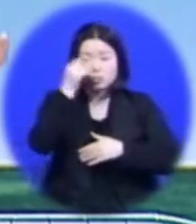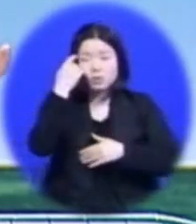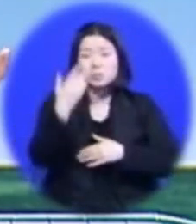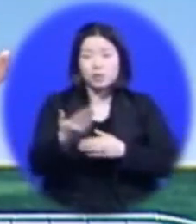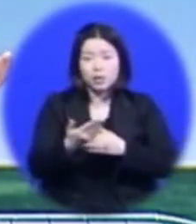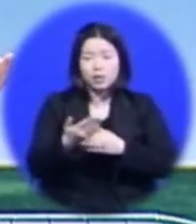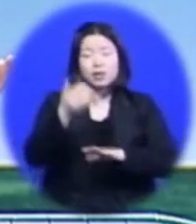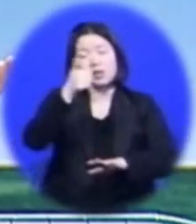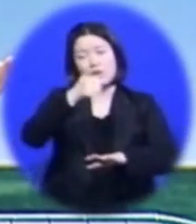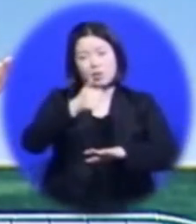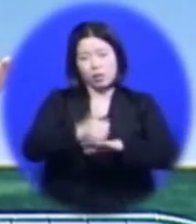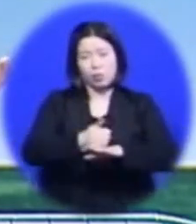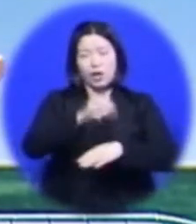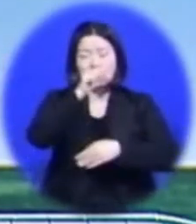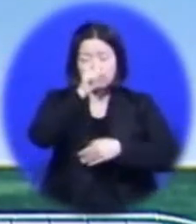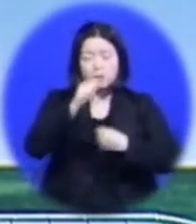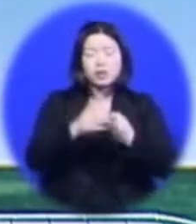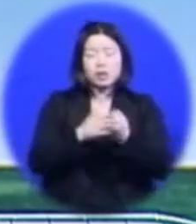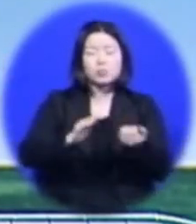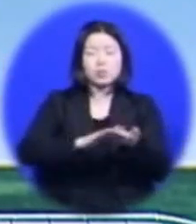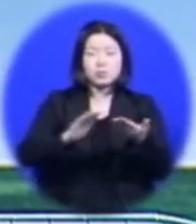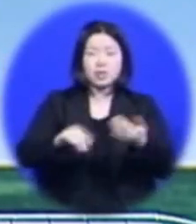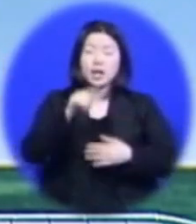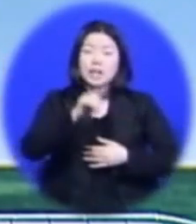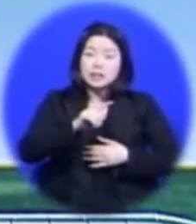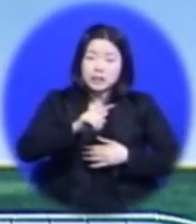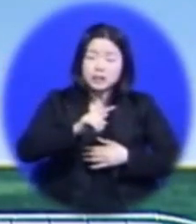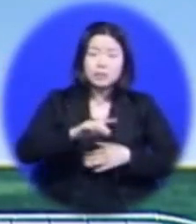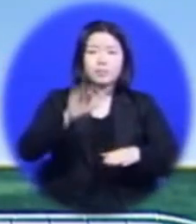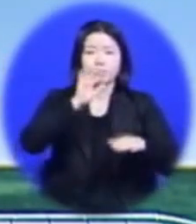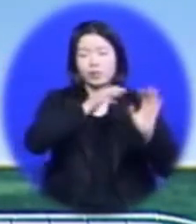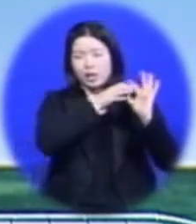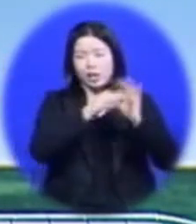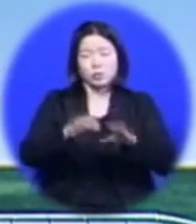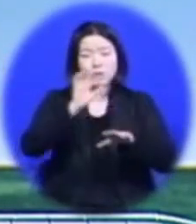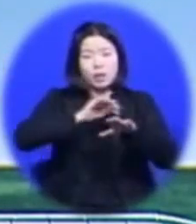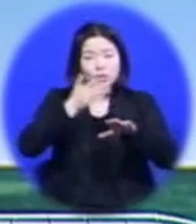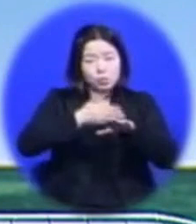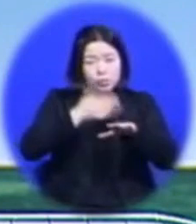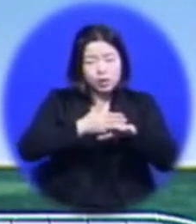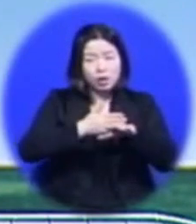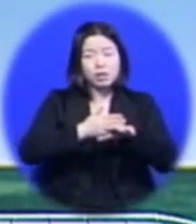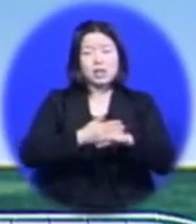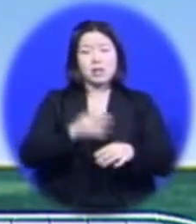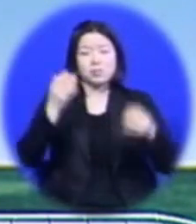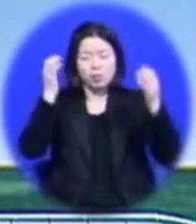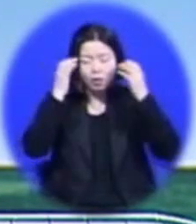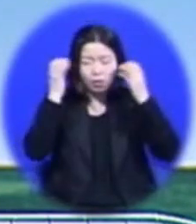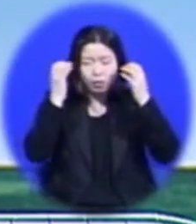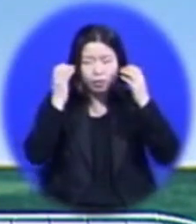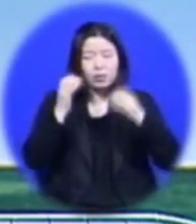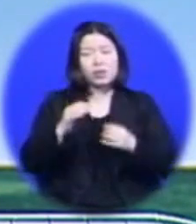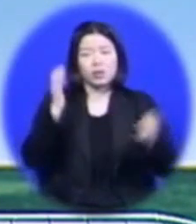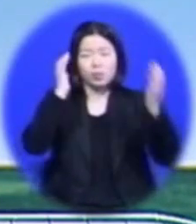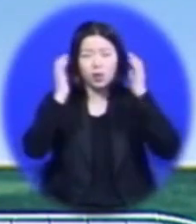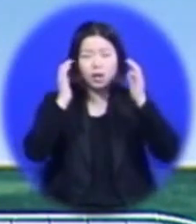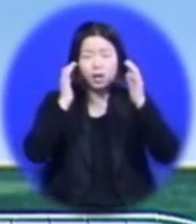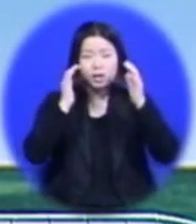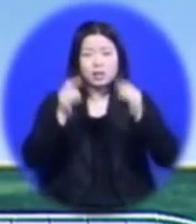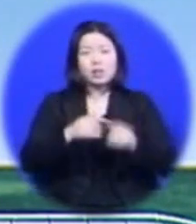너무 좋으니까. 그 연단과 시련, 환난을 거쳐서 내